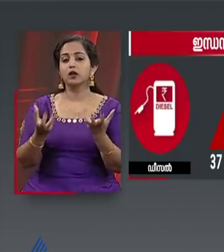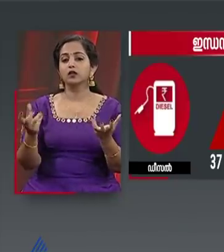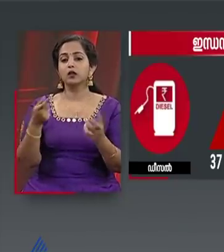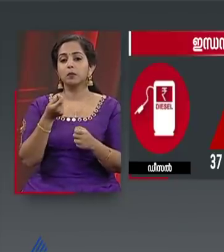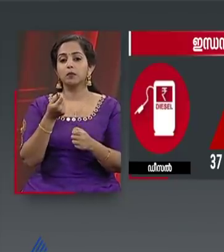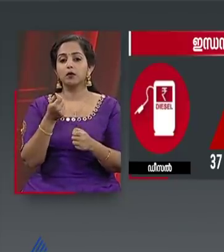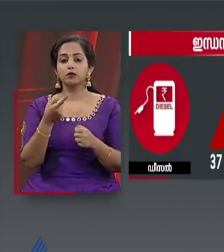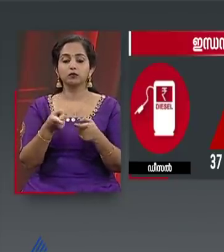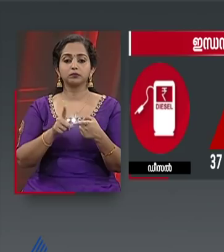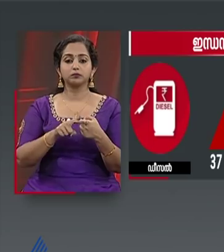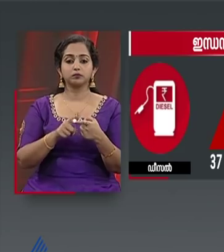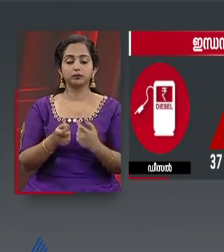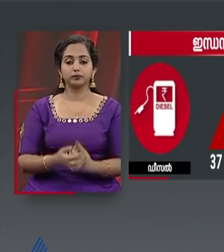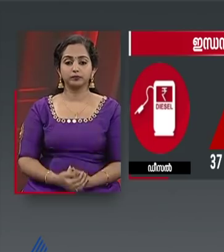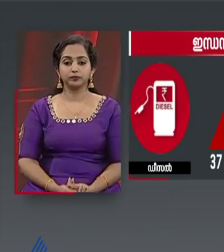ബാധിച്ചിട്ടുണ്ട്.